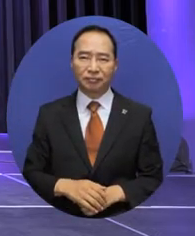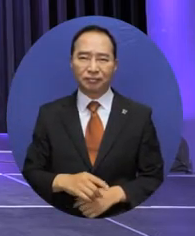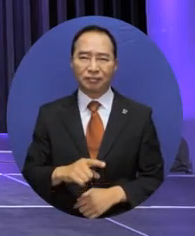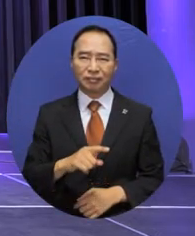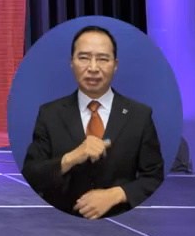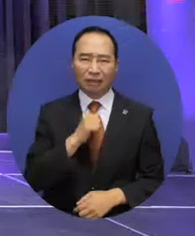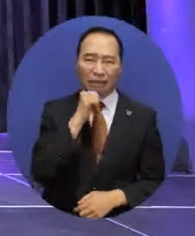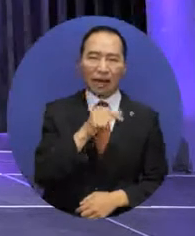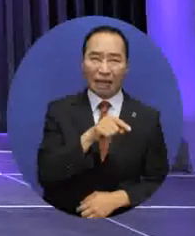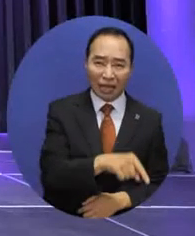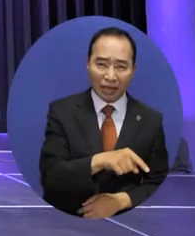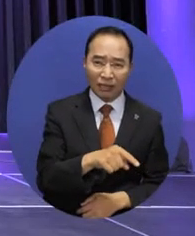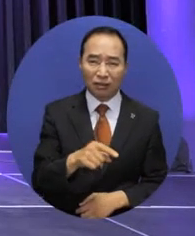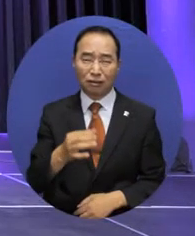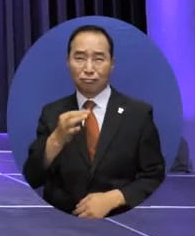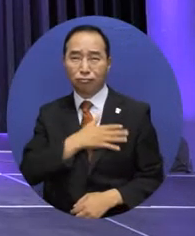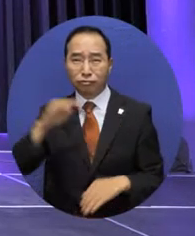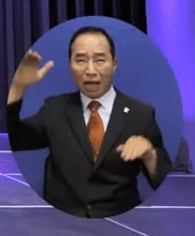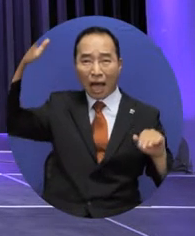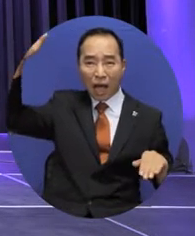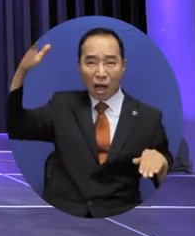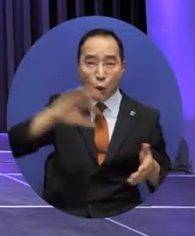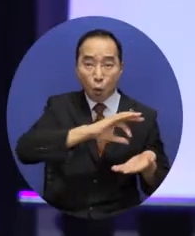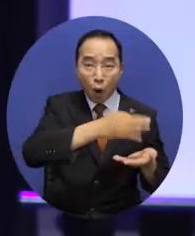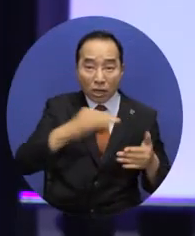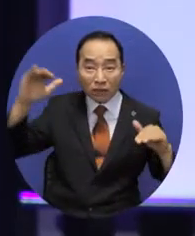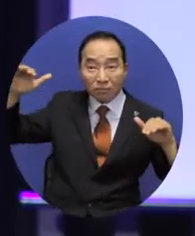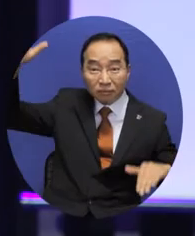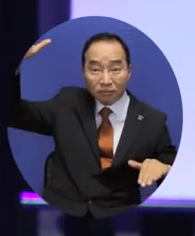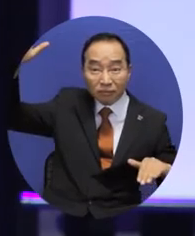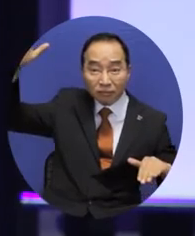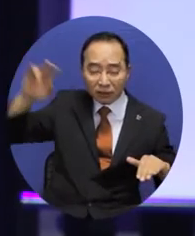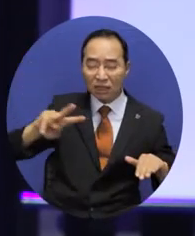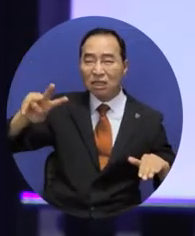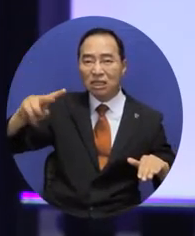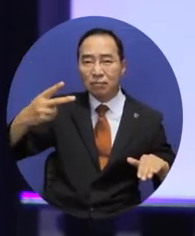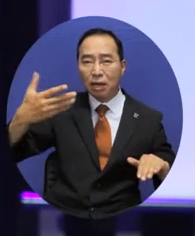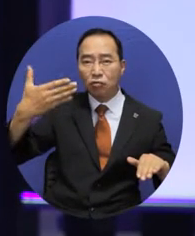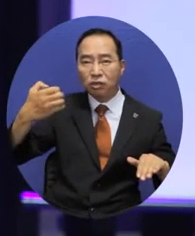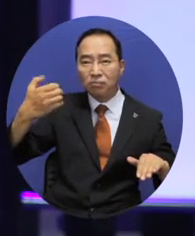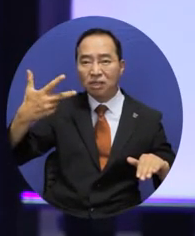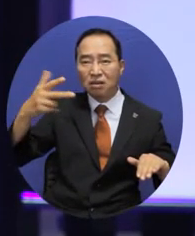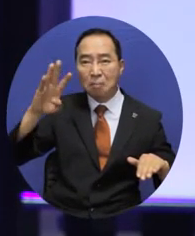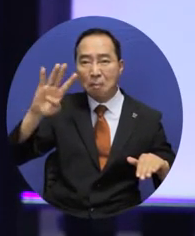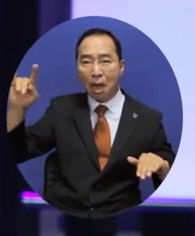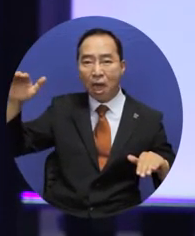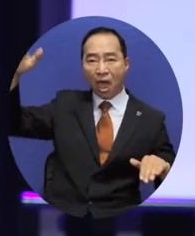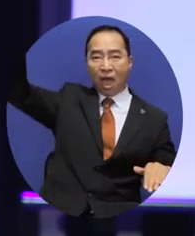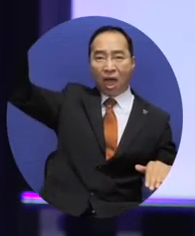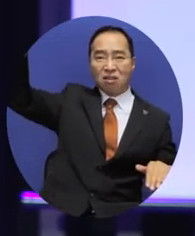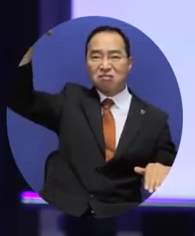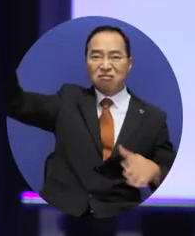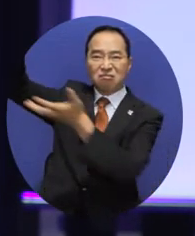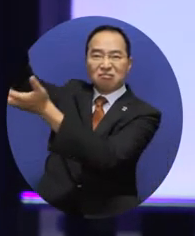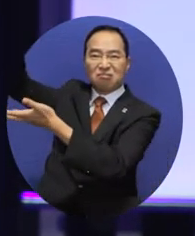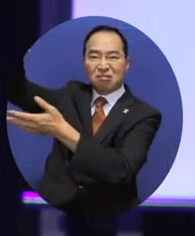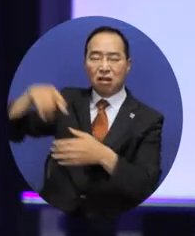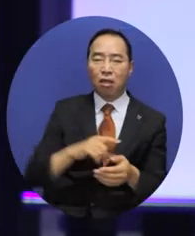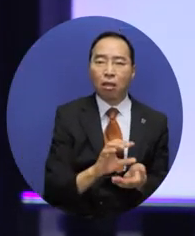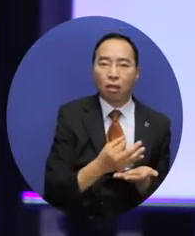임금이 297배나 차이가 납니다. 많은 연구를 보면 불평등이 심화할수록